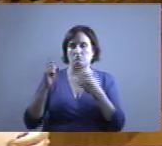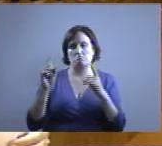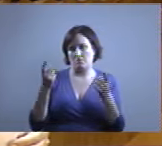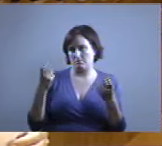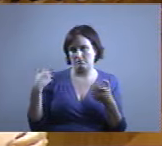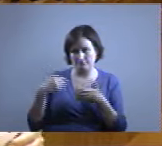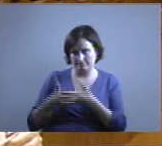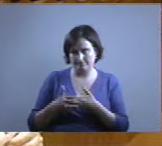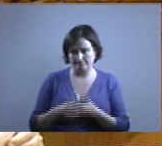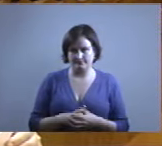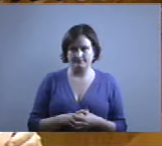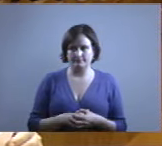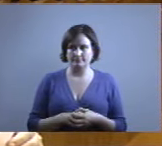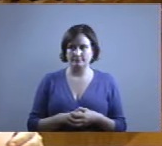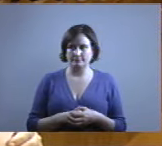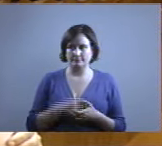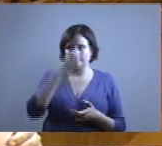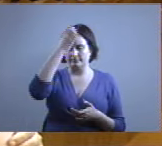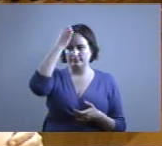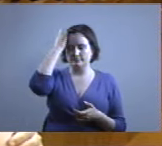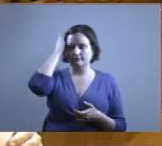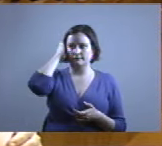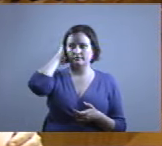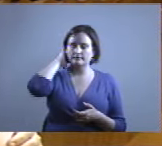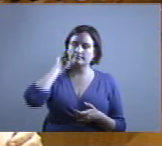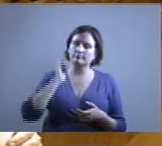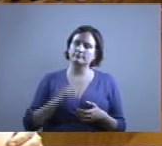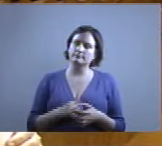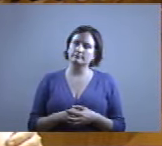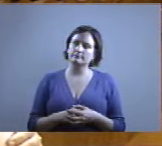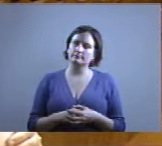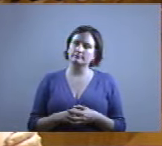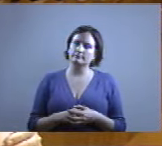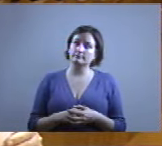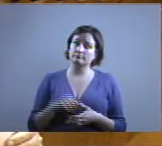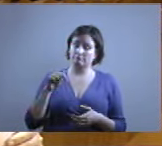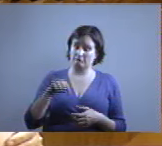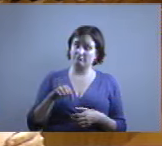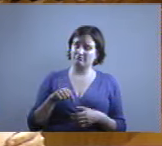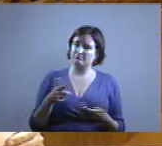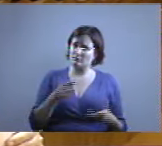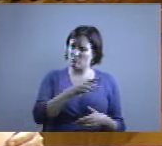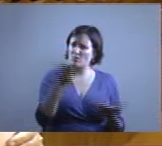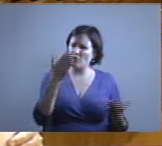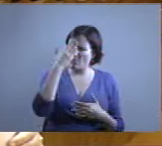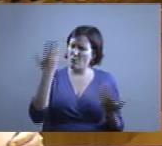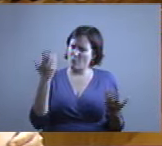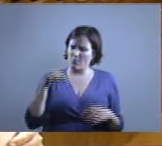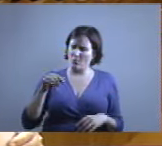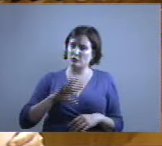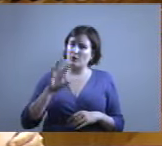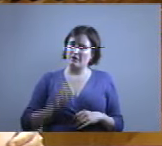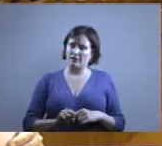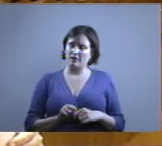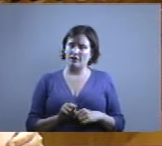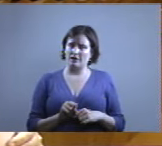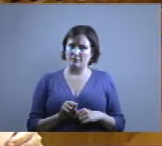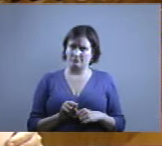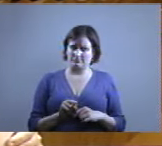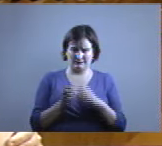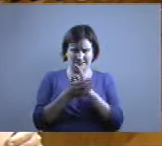Africa." Dit kan nie ontken word dat Suid-Afrika 'n groot tekort aan kundige arbeid het nie. Hierdie tekort is oor baie